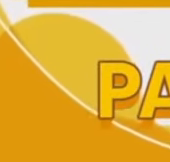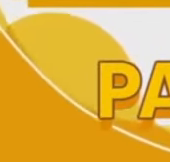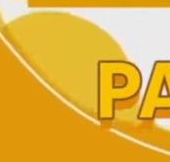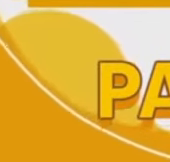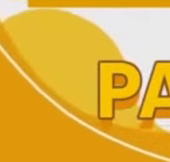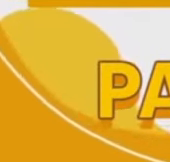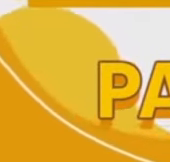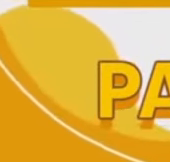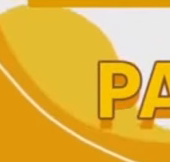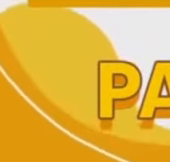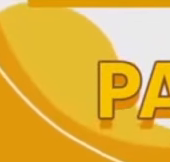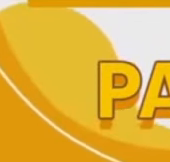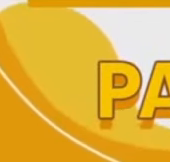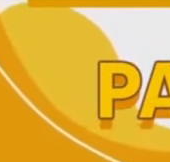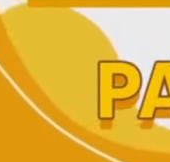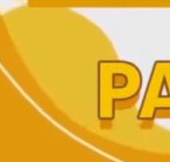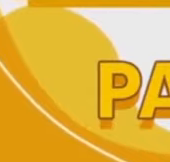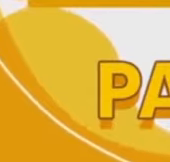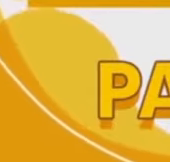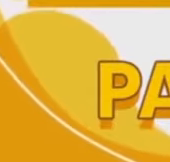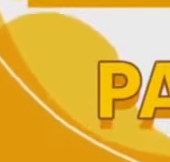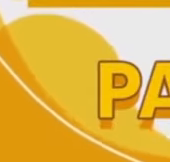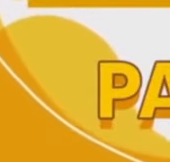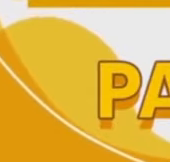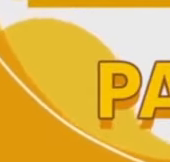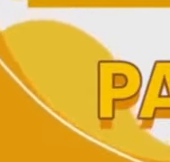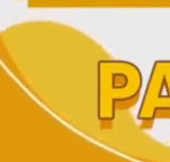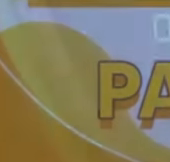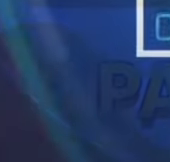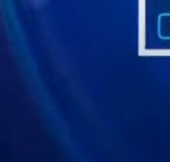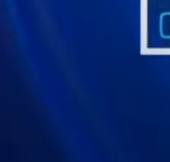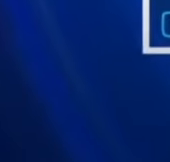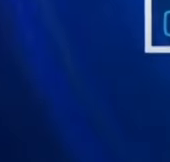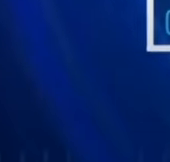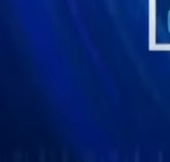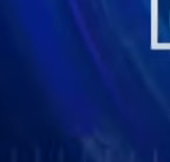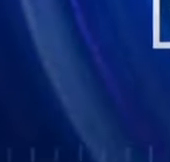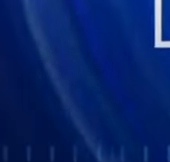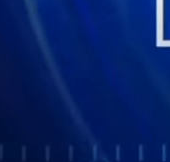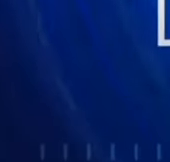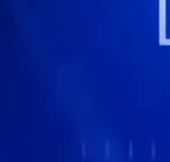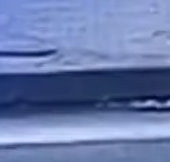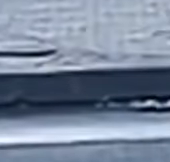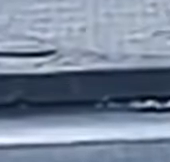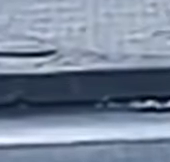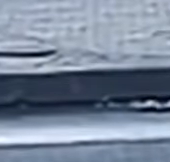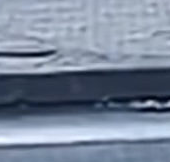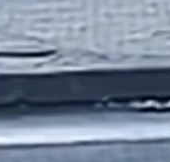town actually. So may mga president per town. So sinusuportahan nila lahat ng...